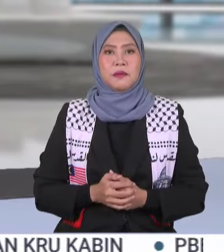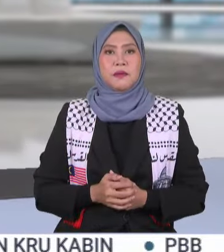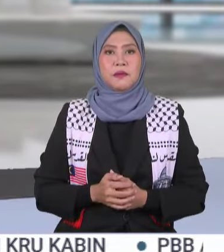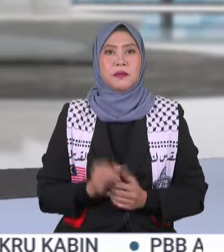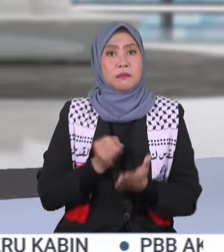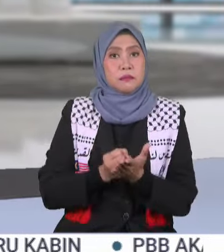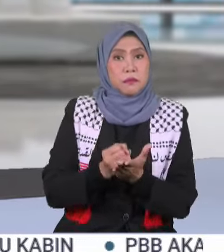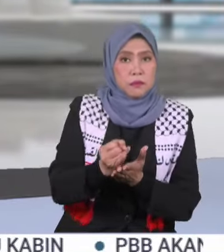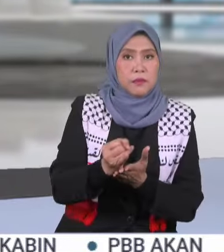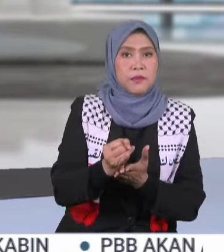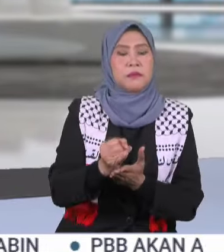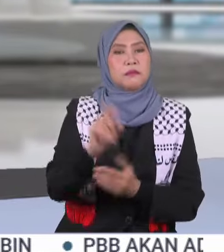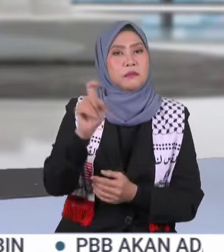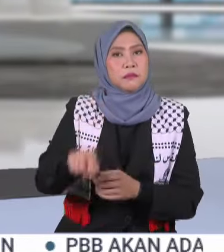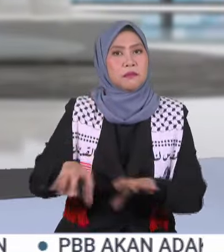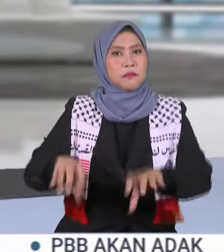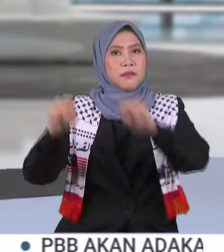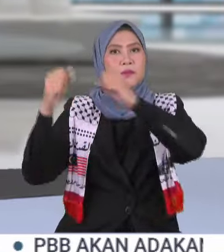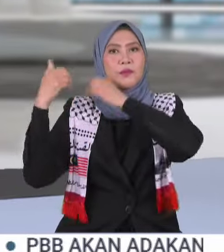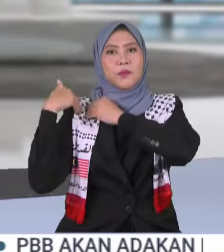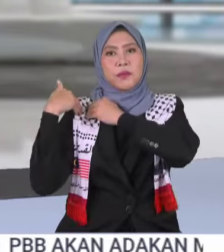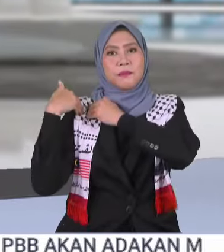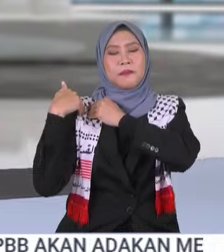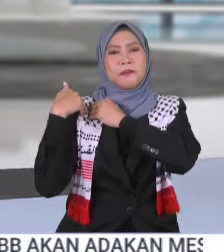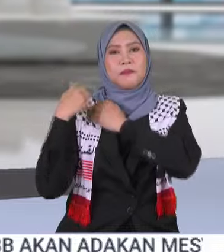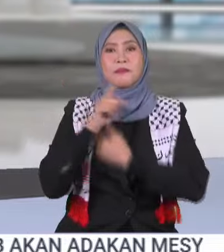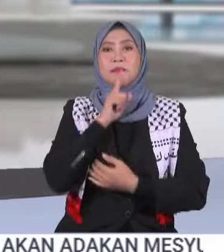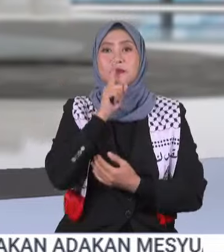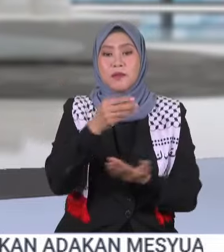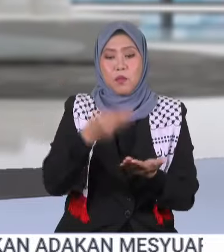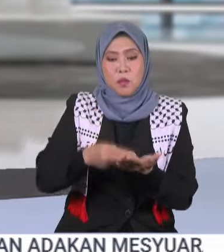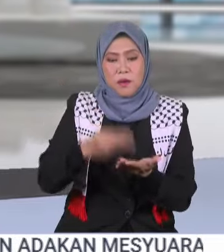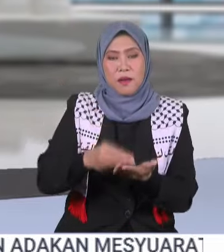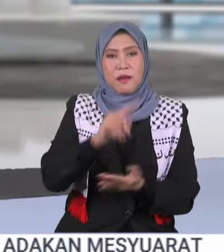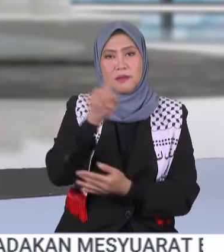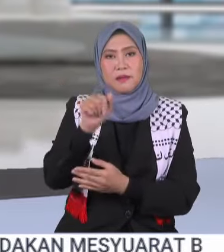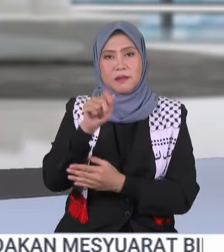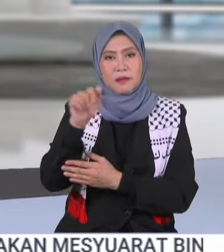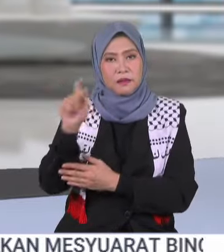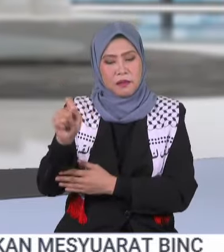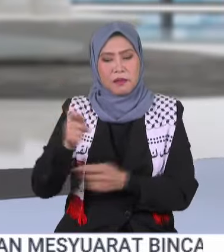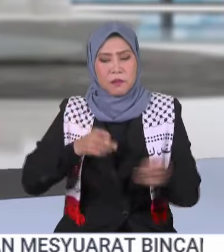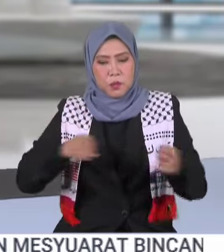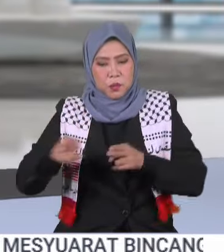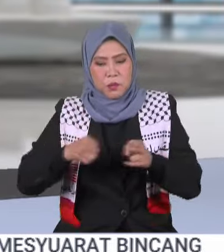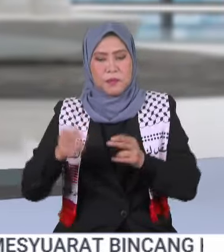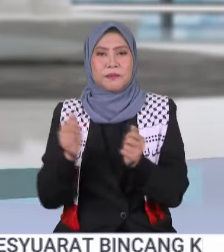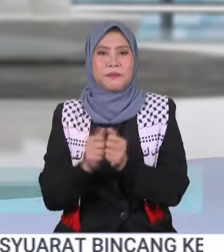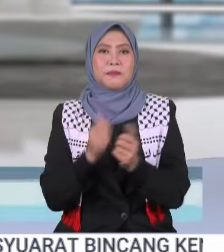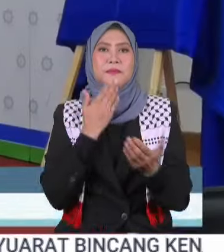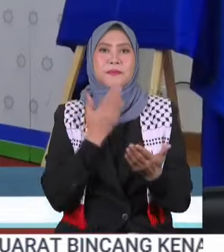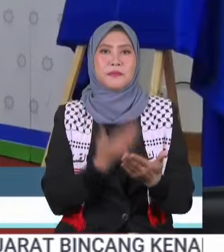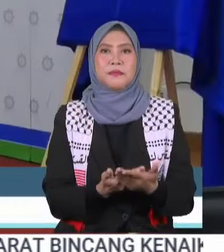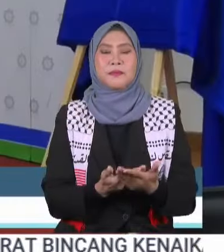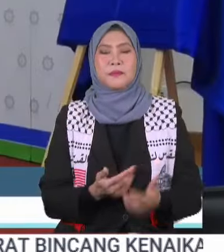Integriti dititikberatkan dalam melaksanakan tanggungjawab demi memastikan wang zakat diurus dengan baik.